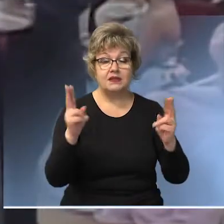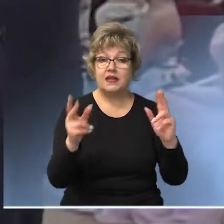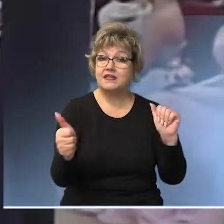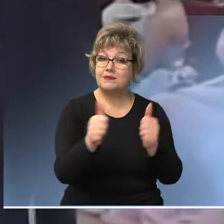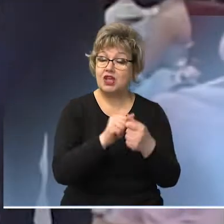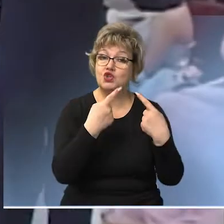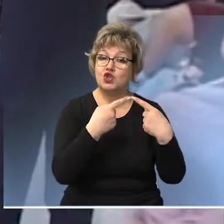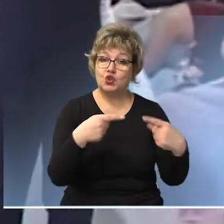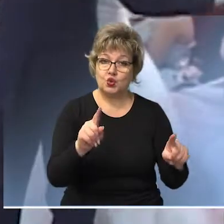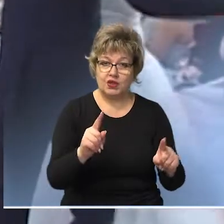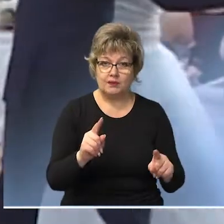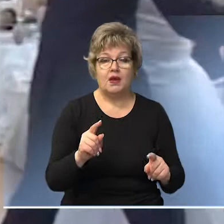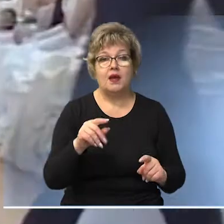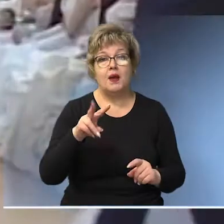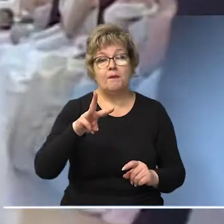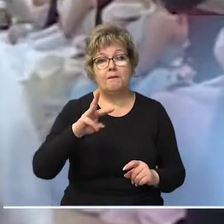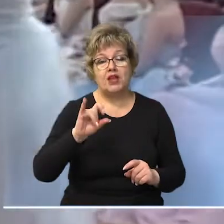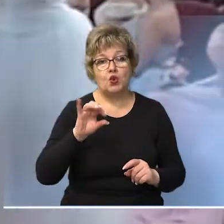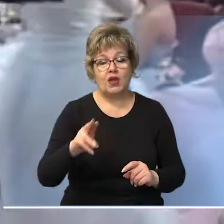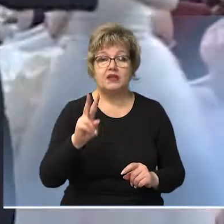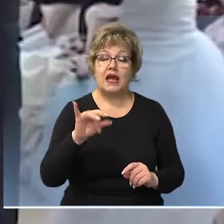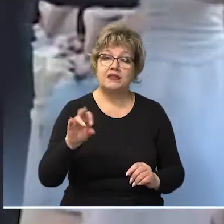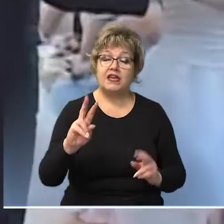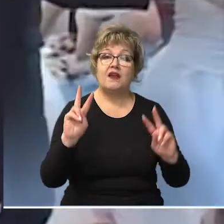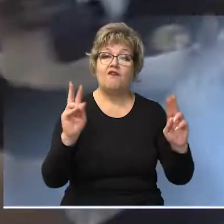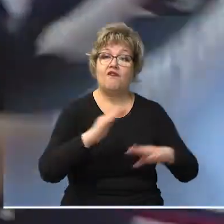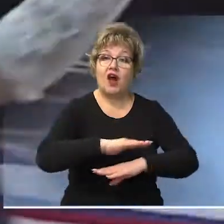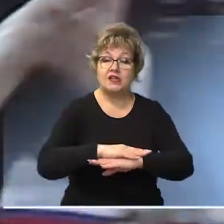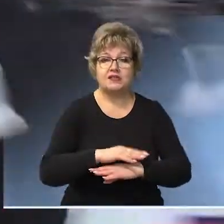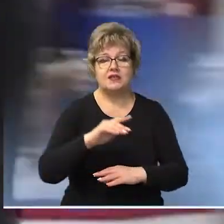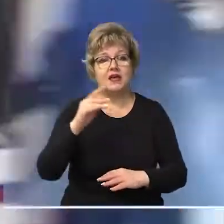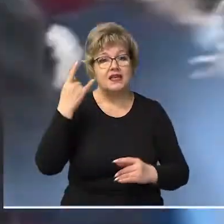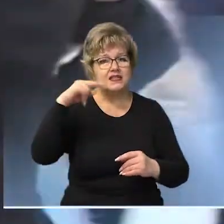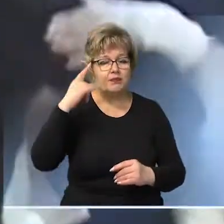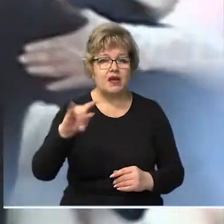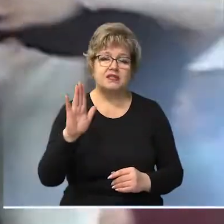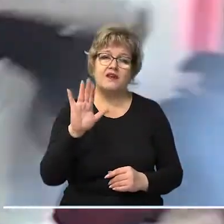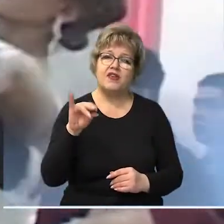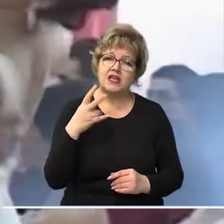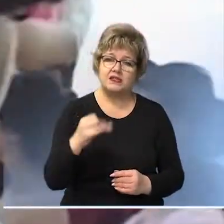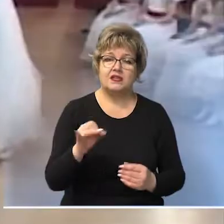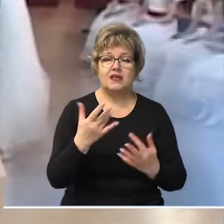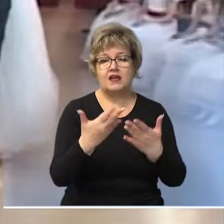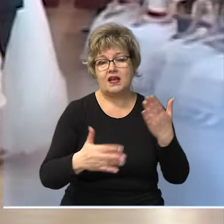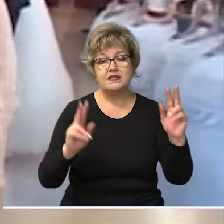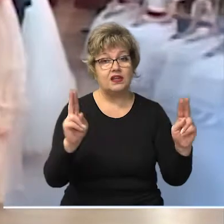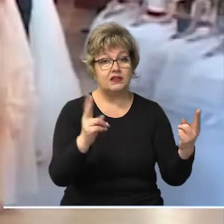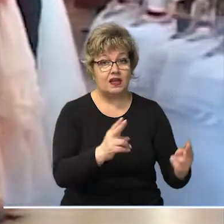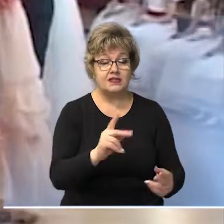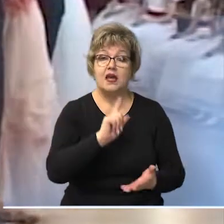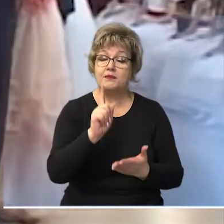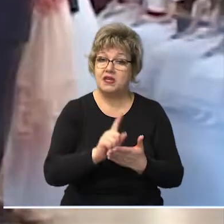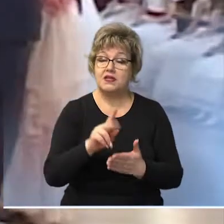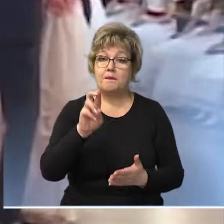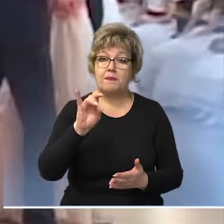Один танец сменялся другим. Минуэт и кадриль, котельон и вальсы, вальс-гавот, испанский, венский, вальс юнкеров и,